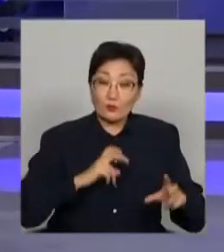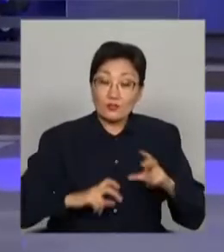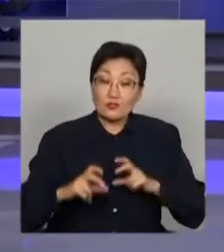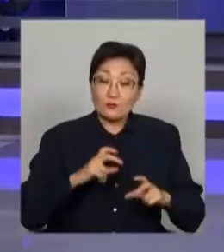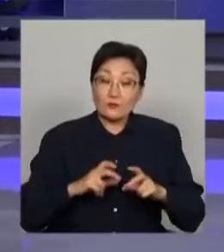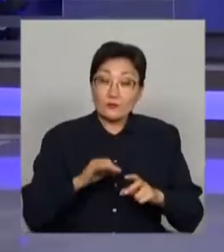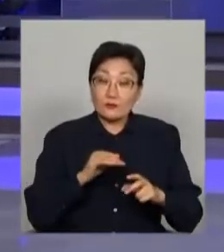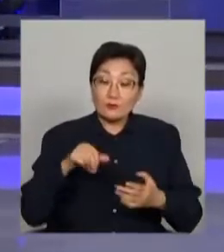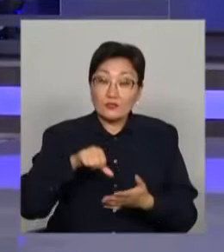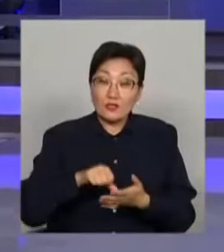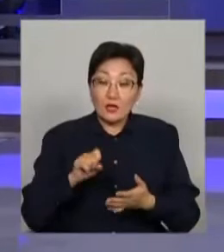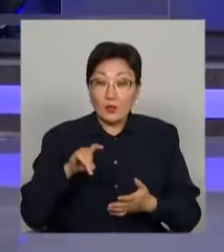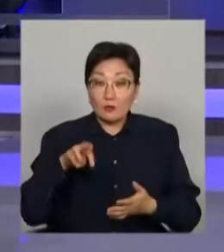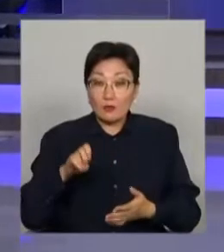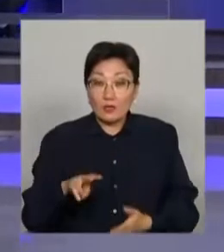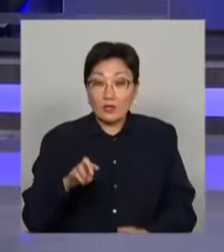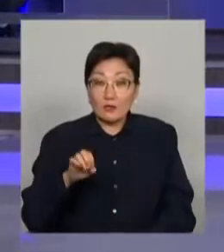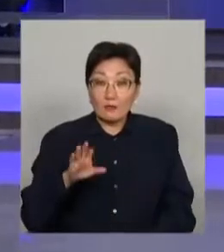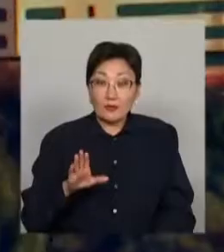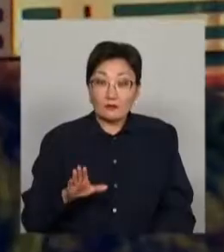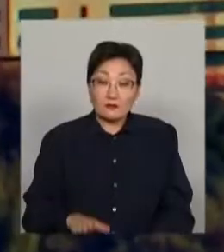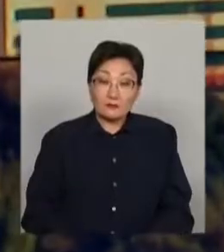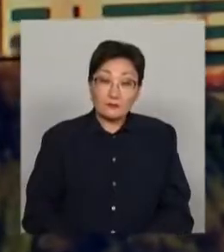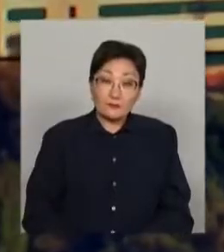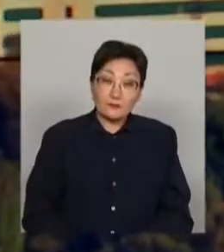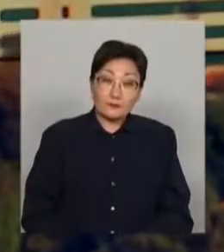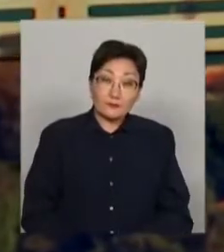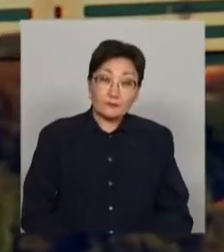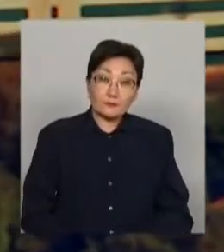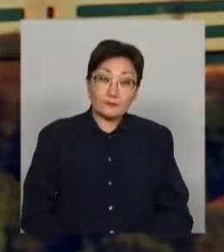университетінің ресми өкілі Арман Әлімбеков мырза болатын.